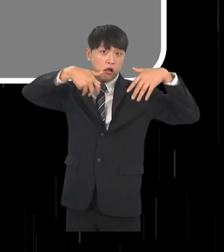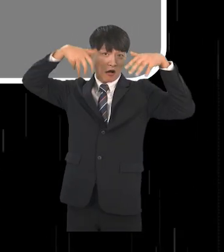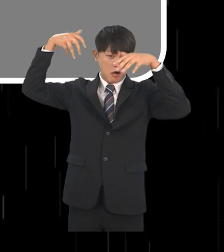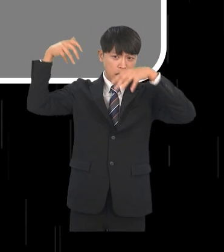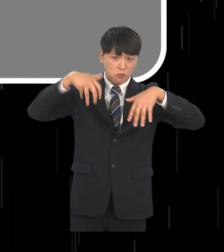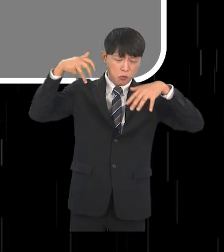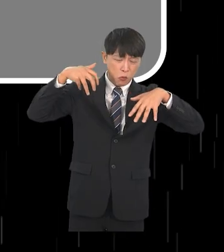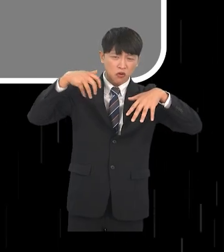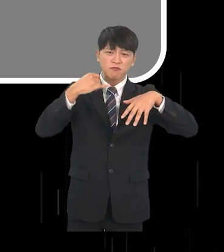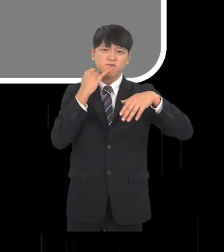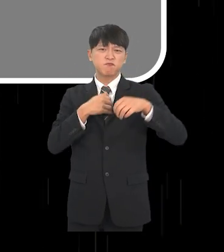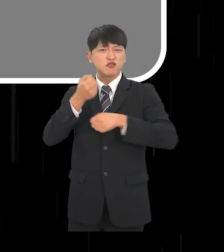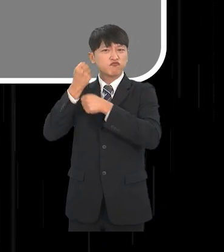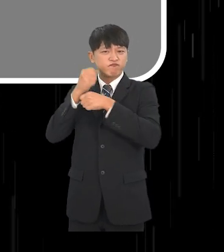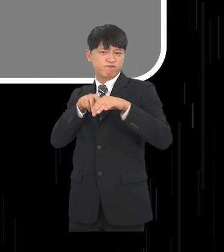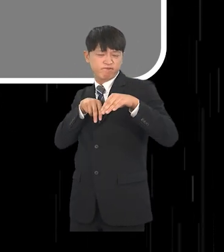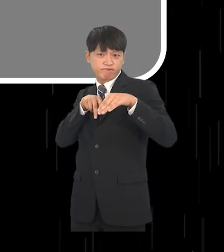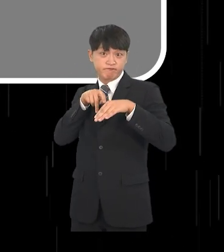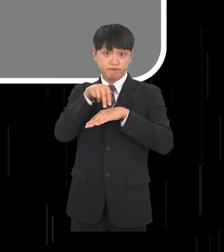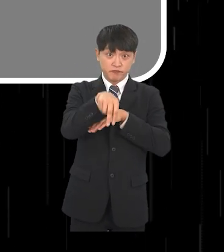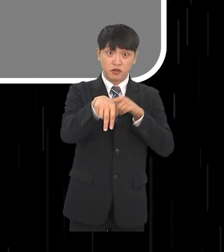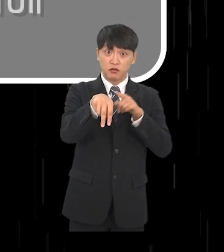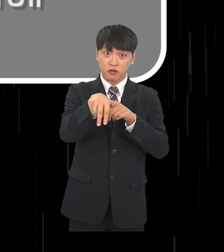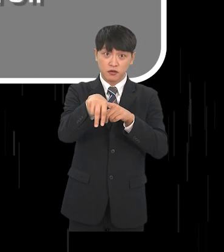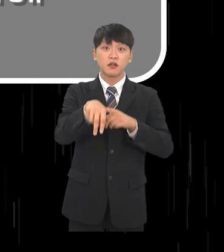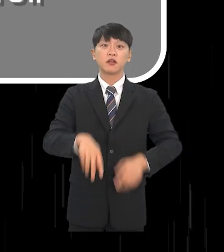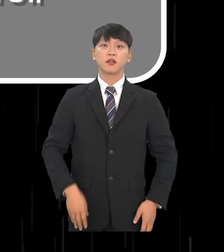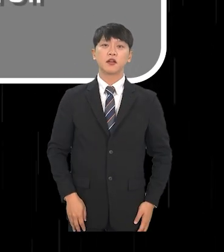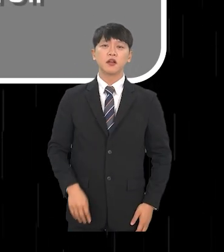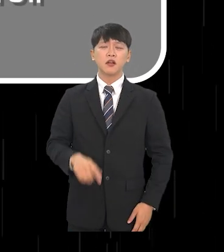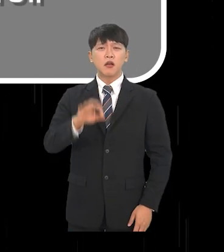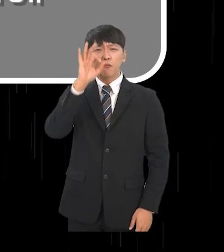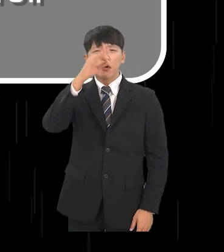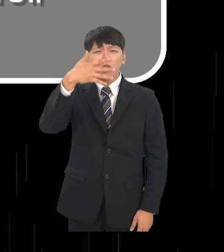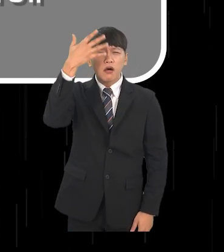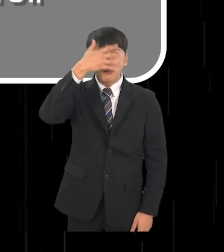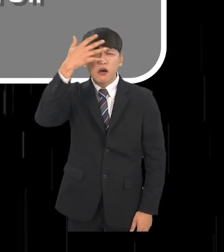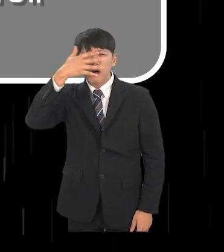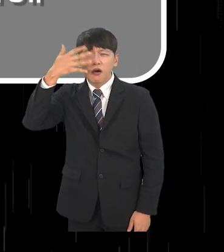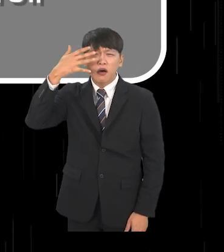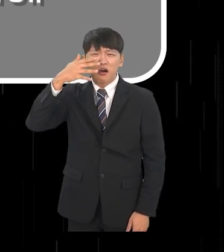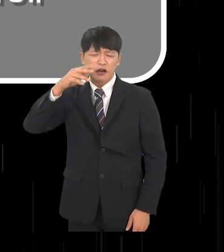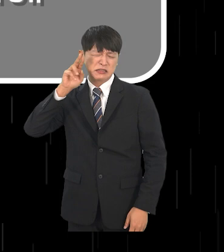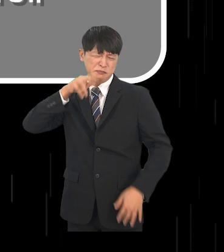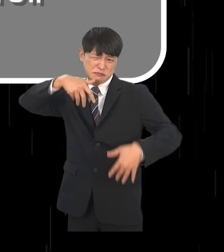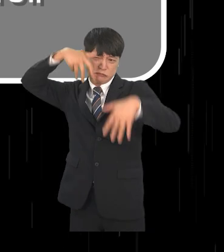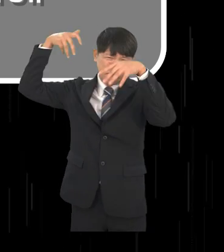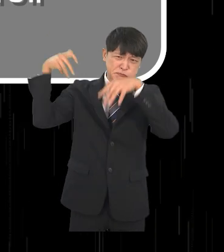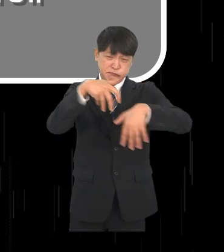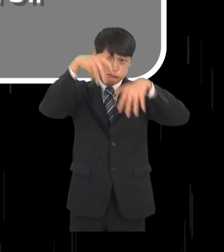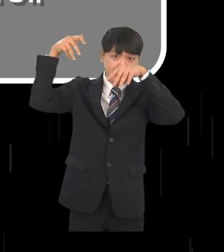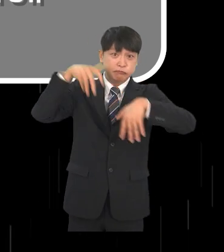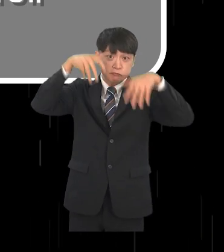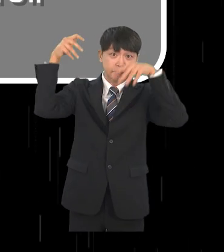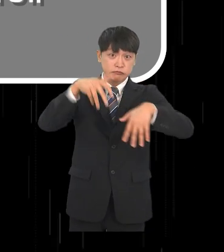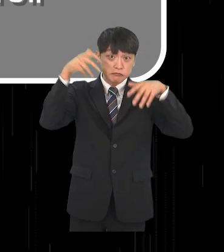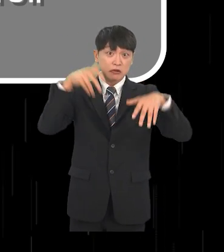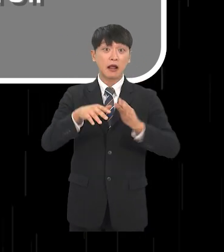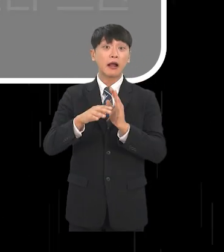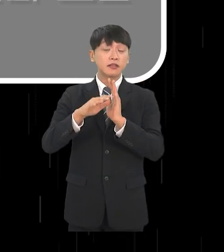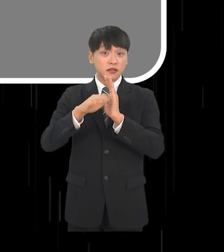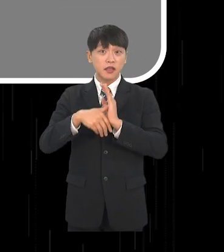역대급 폭우를 뚫고 어디론가 향하던 한 사람. 시야를 가려 앞이 보이지도 않을 만큼 쏟아지는 굵은 비에